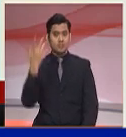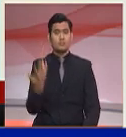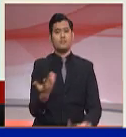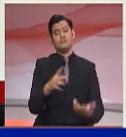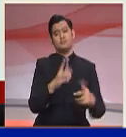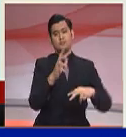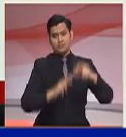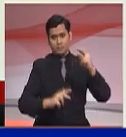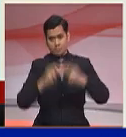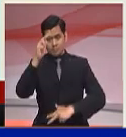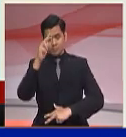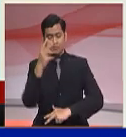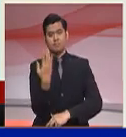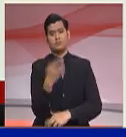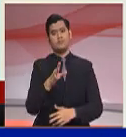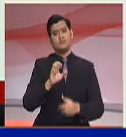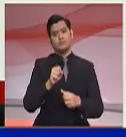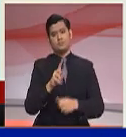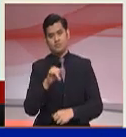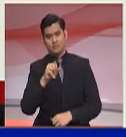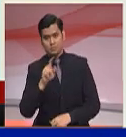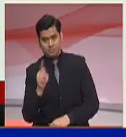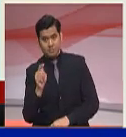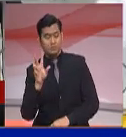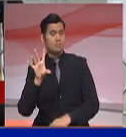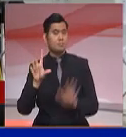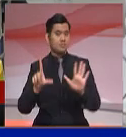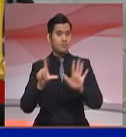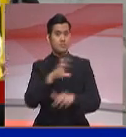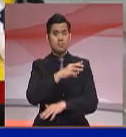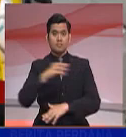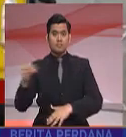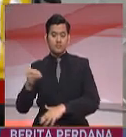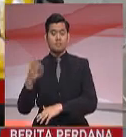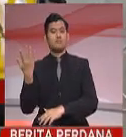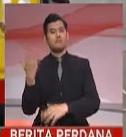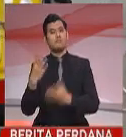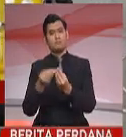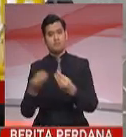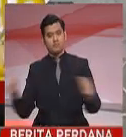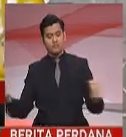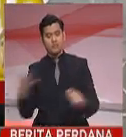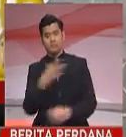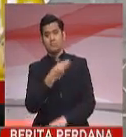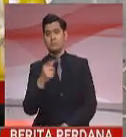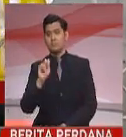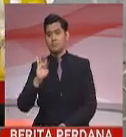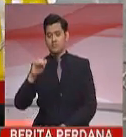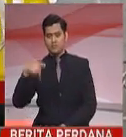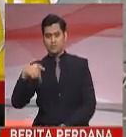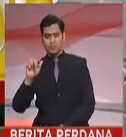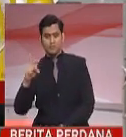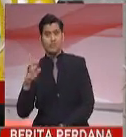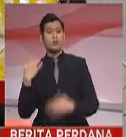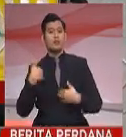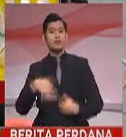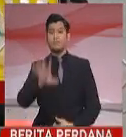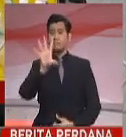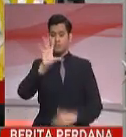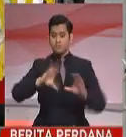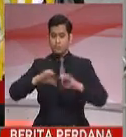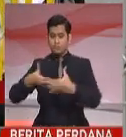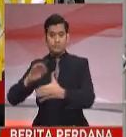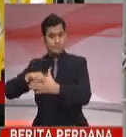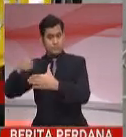kelas tetap biner vetsin 7 kelas temayang paste dan khas tembok Pengkalan Chepa Hai sementara itu lima kelas tadi